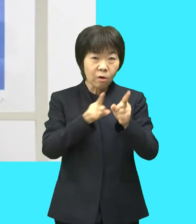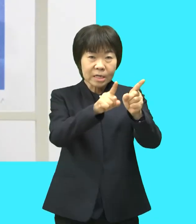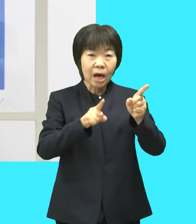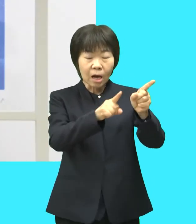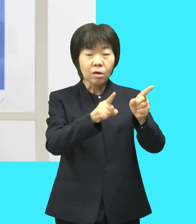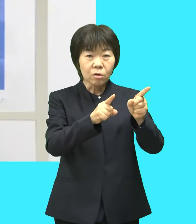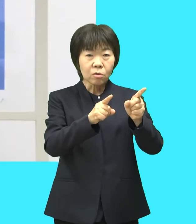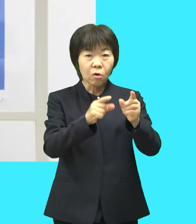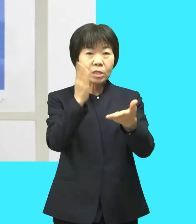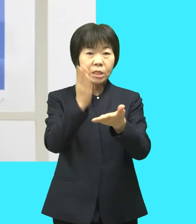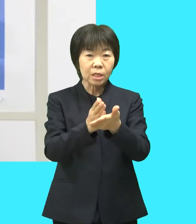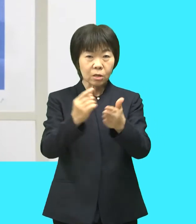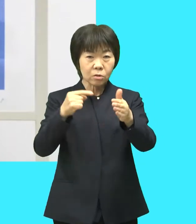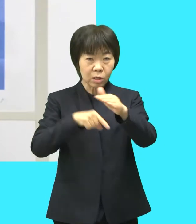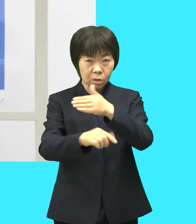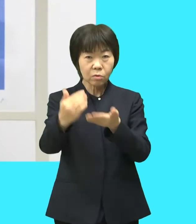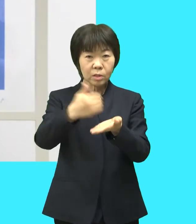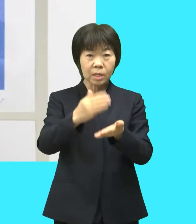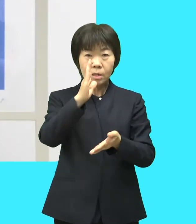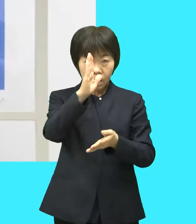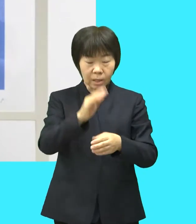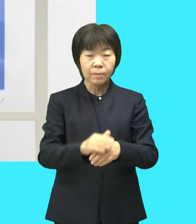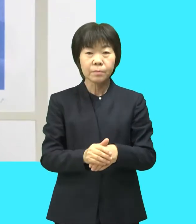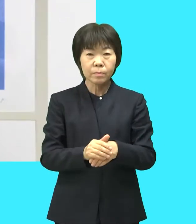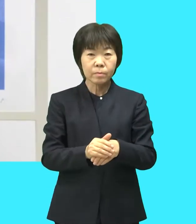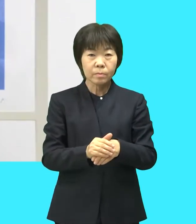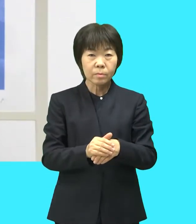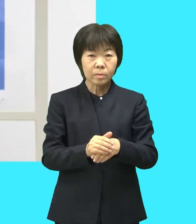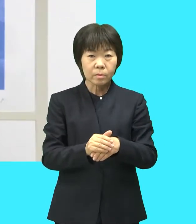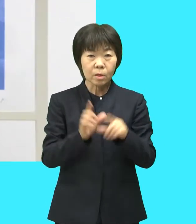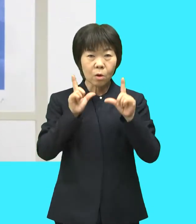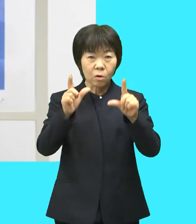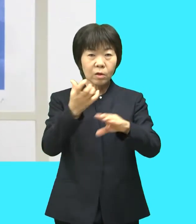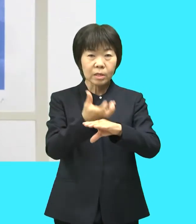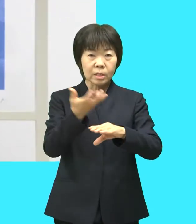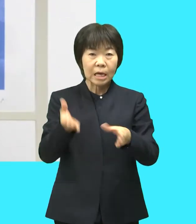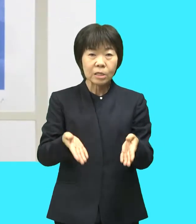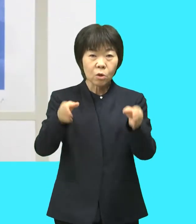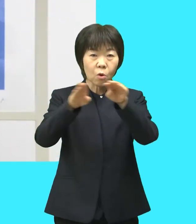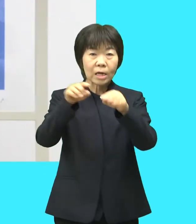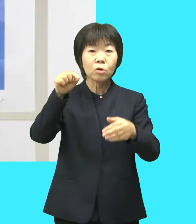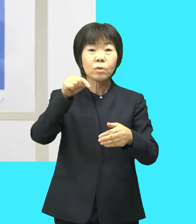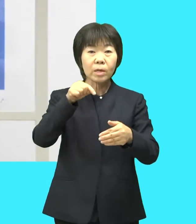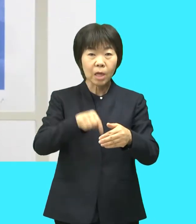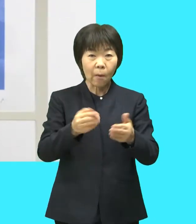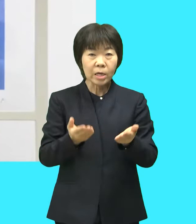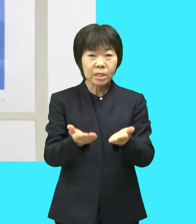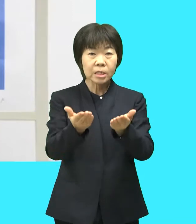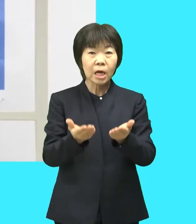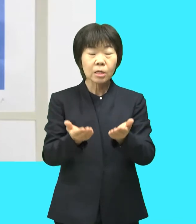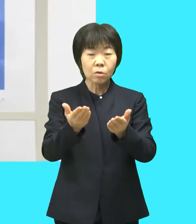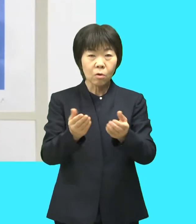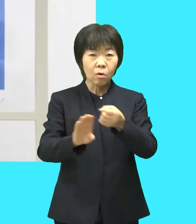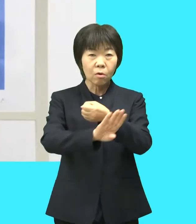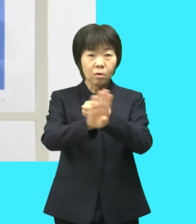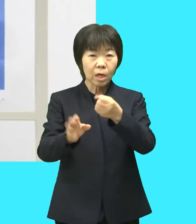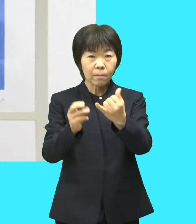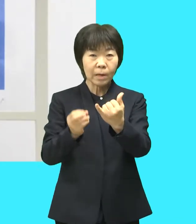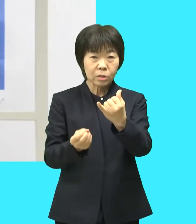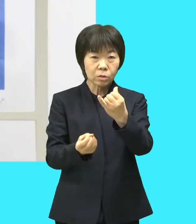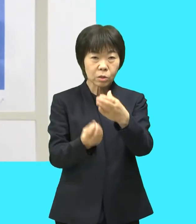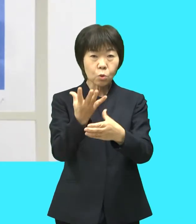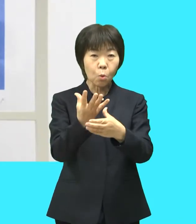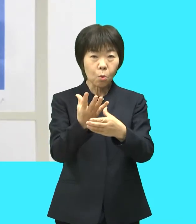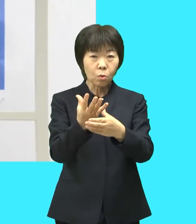理由をちょっと知事から教えてください。 伝承館におきましては震災と原発事故の